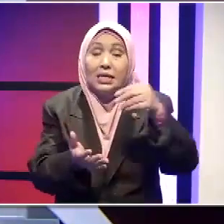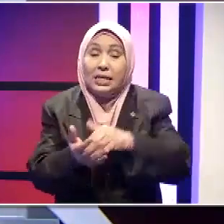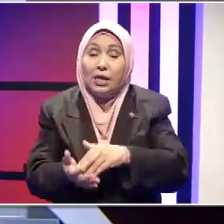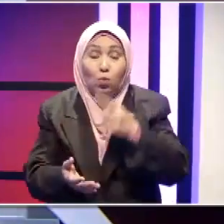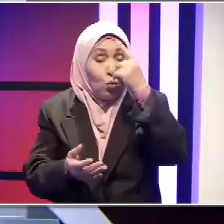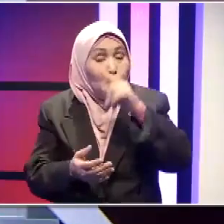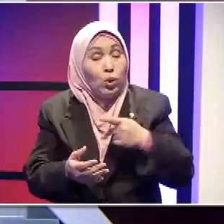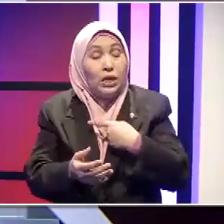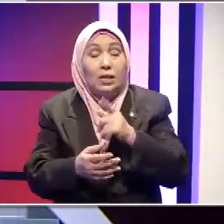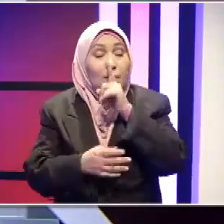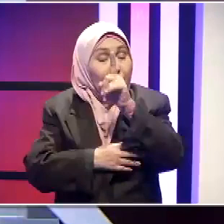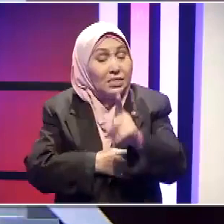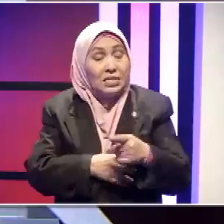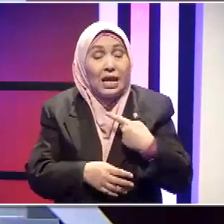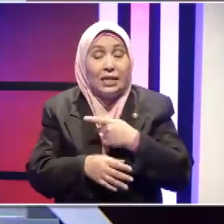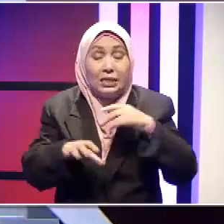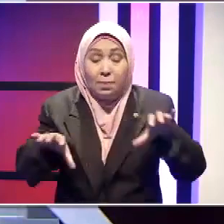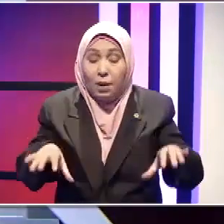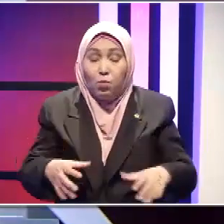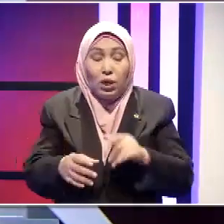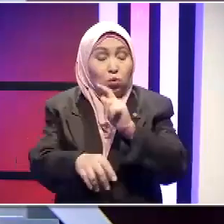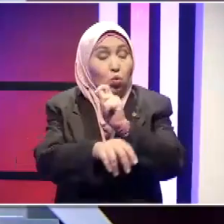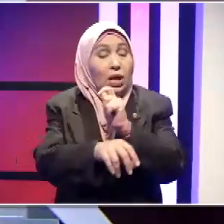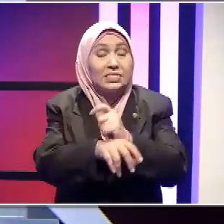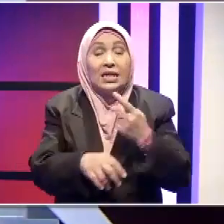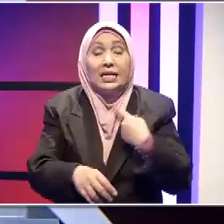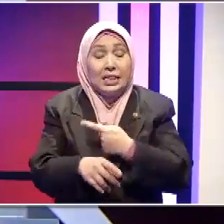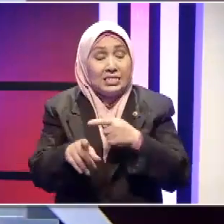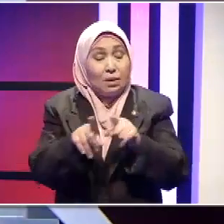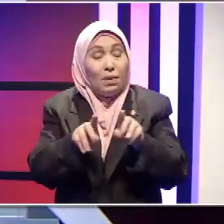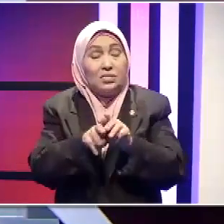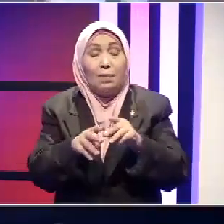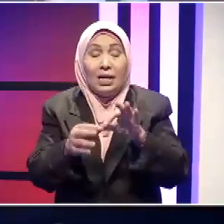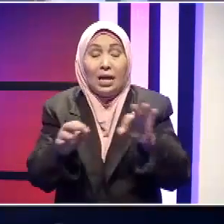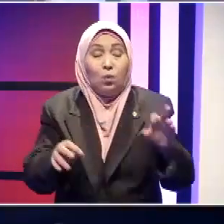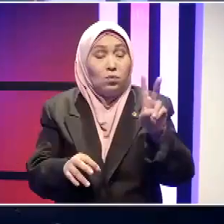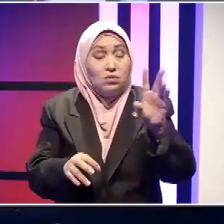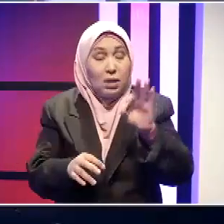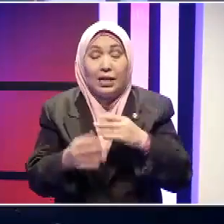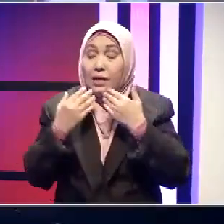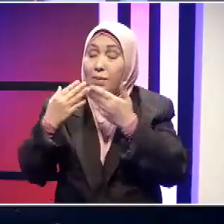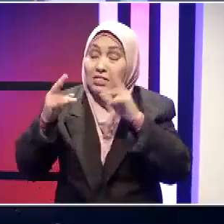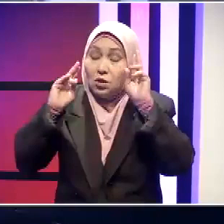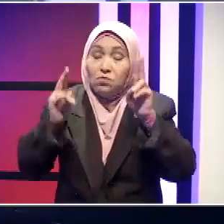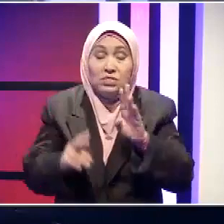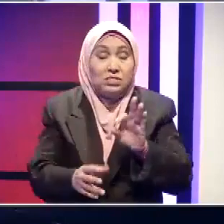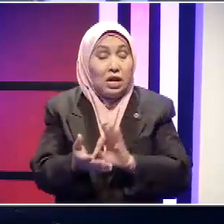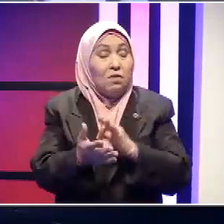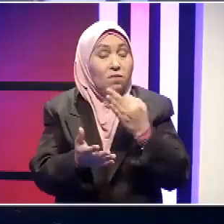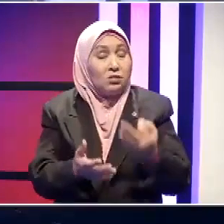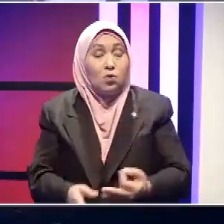dia untuk memastikan kita melaksanakan tugas kita sepertinya adalah ayat 19 sampai setahun Makasih Hotel Solo